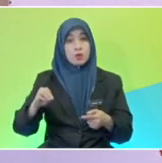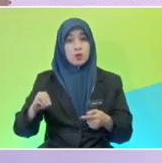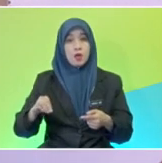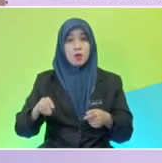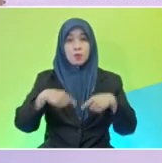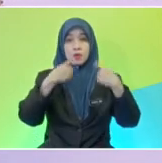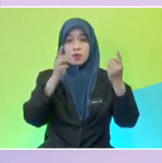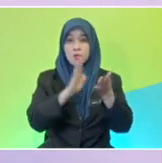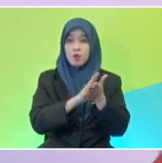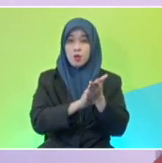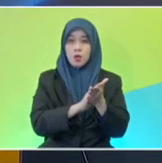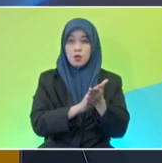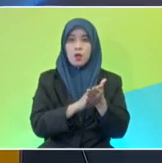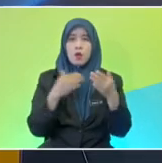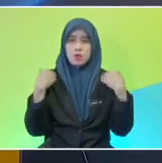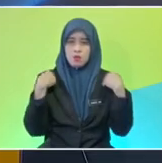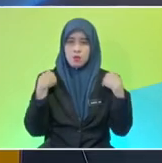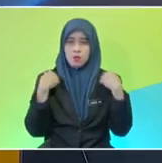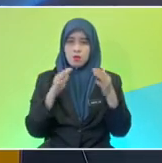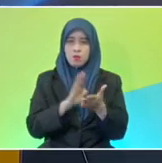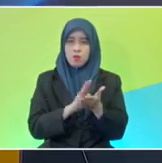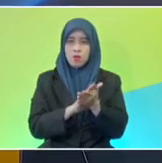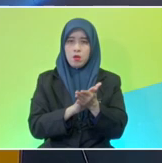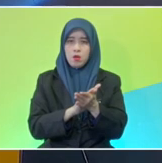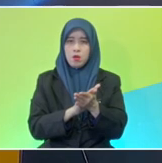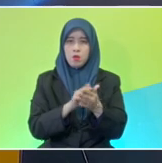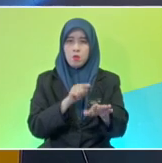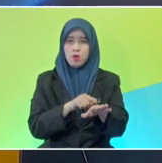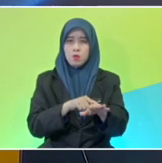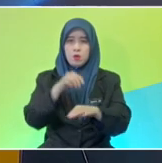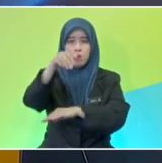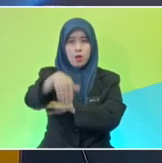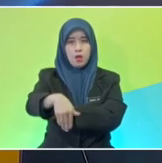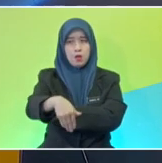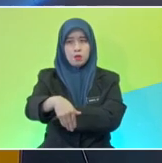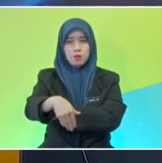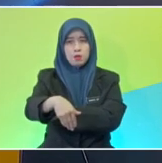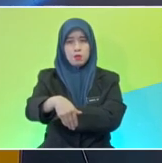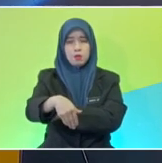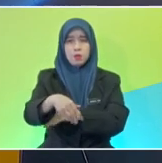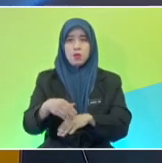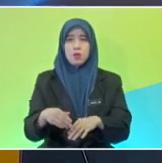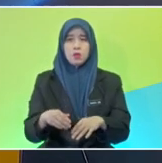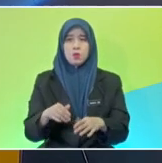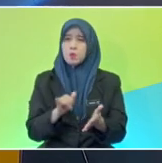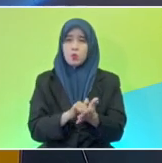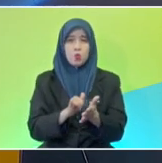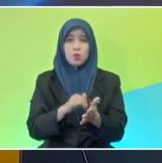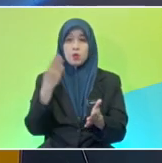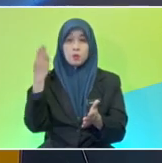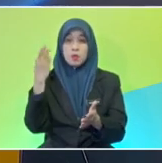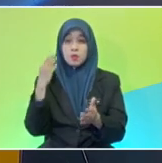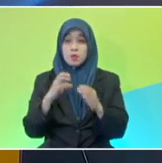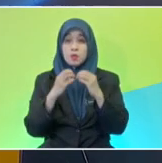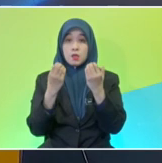ilmu. Akmal, cikgu nak tanya, ada tak sekolah yang dia pada waktu malam? Kelas tambah. Kelas malam. Ada tak